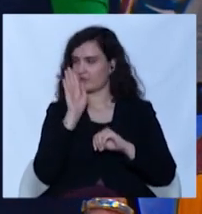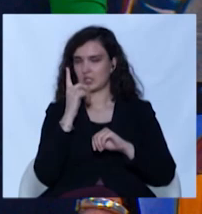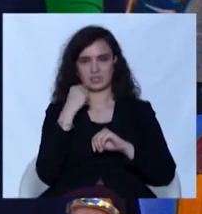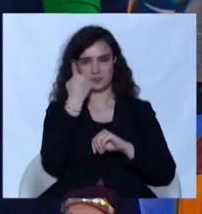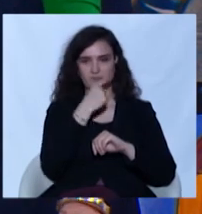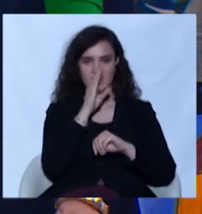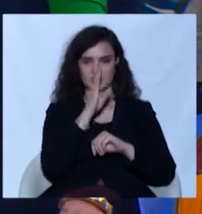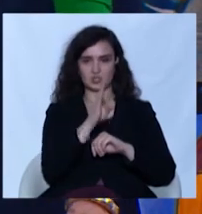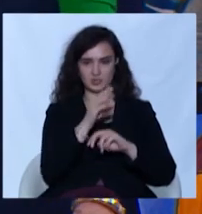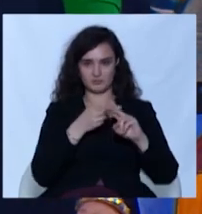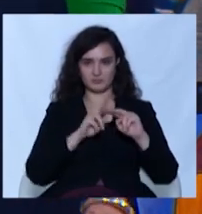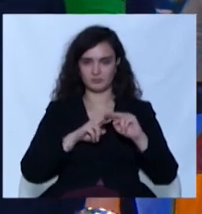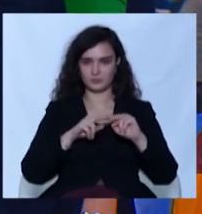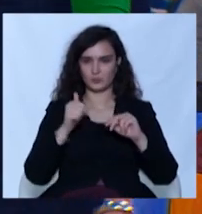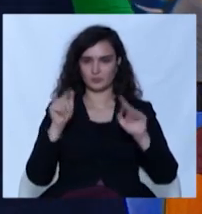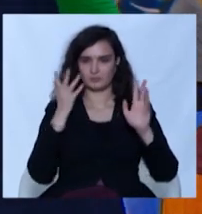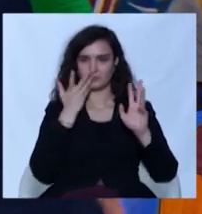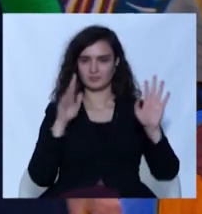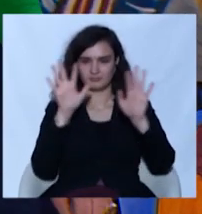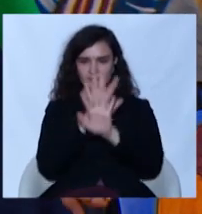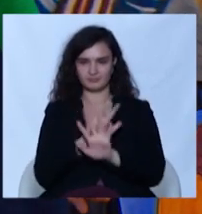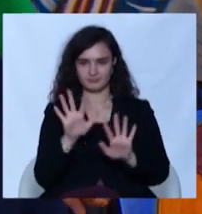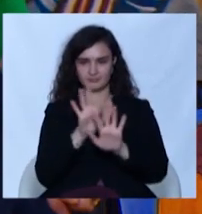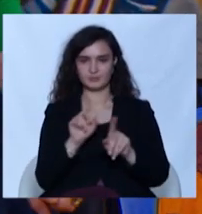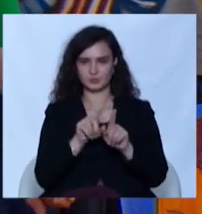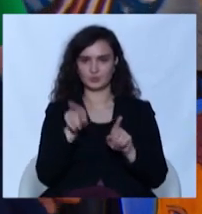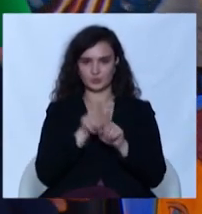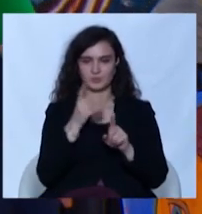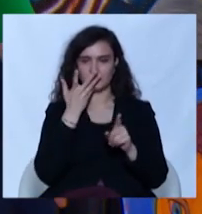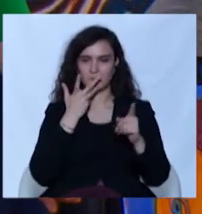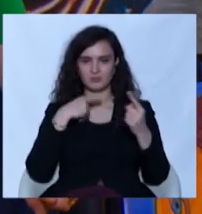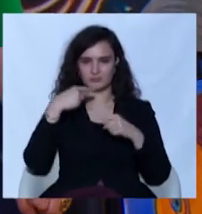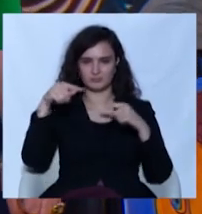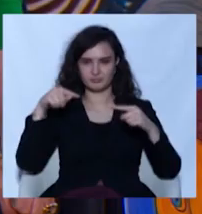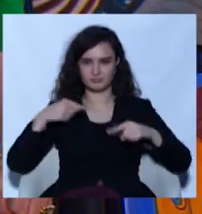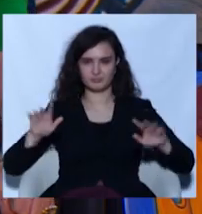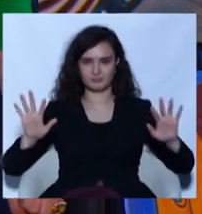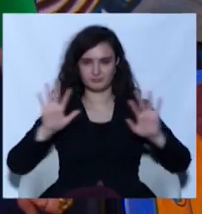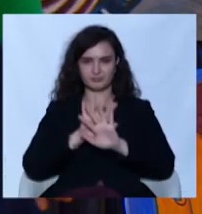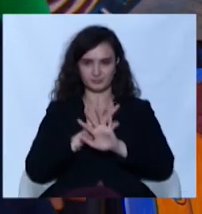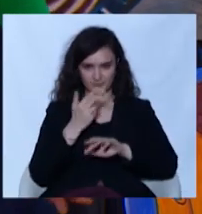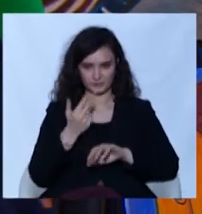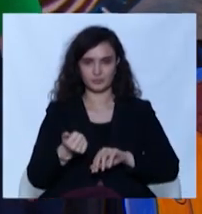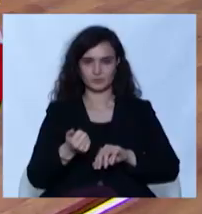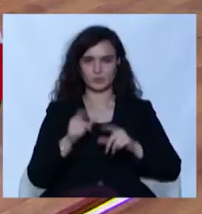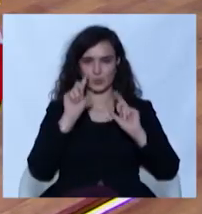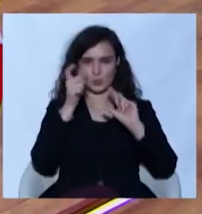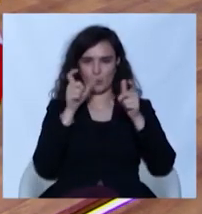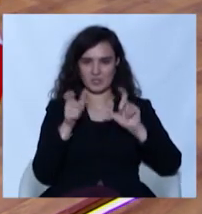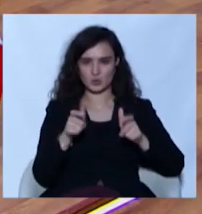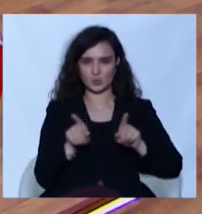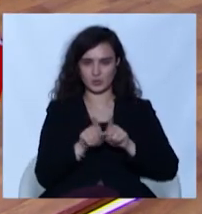და როგორი აბსტრაქტული ფონი აქვს. ესეც მთლიანად აბსტრაქტულია, ხო? რაღაც ესეთი